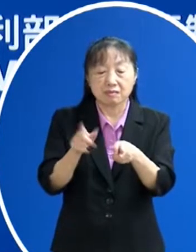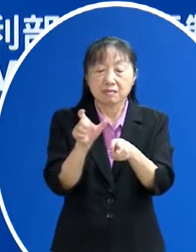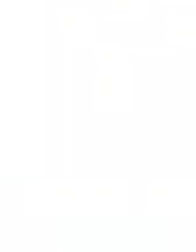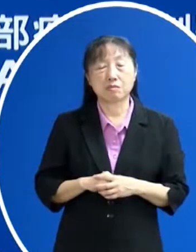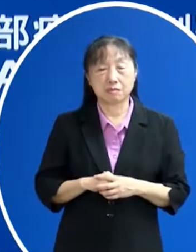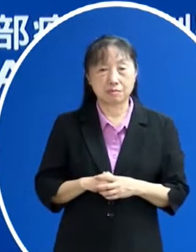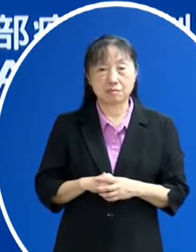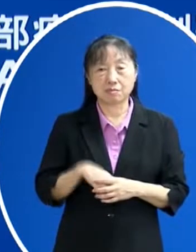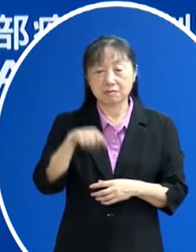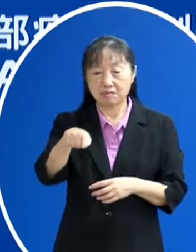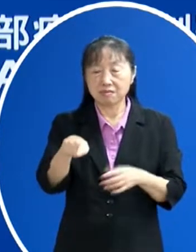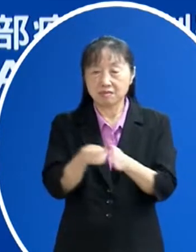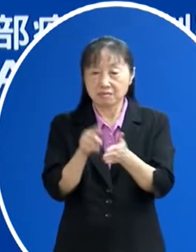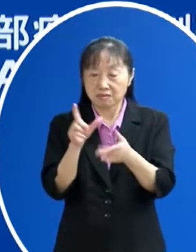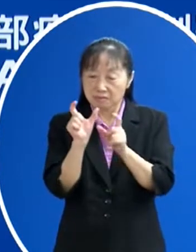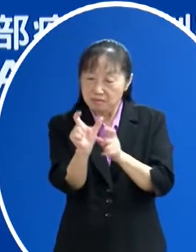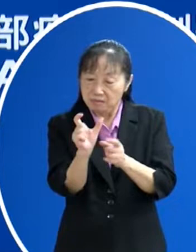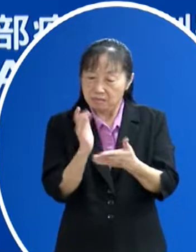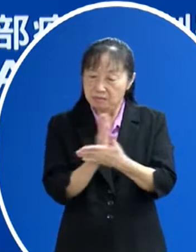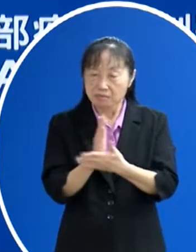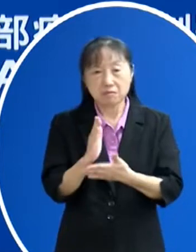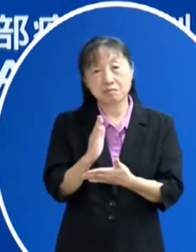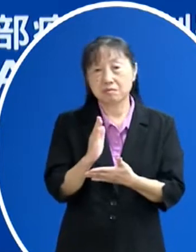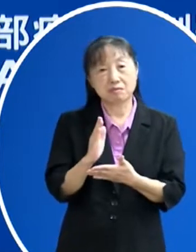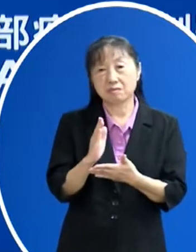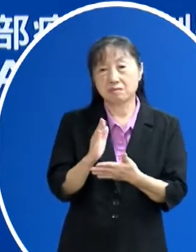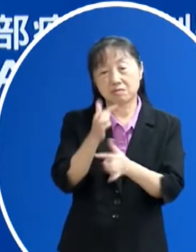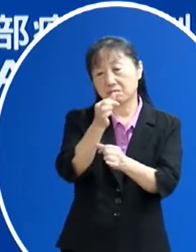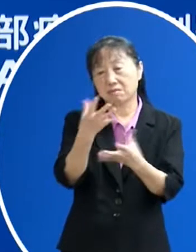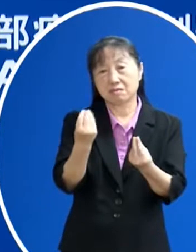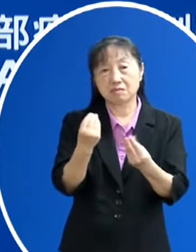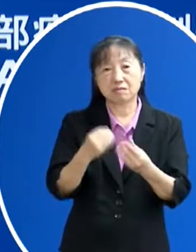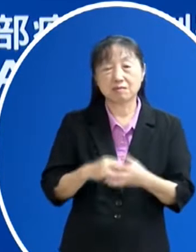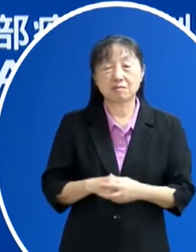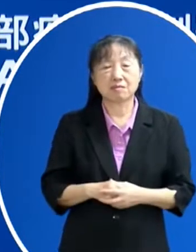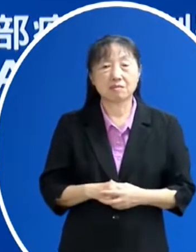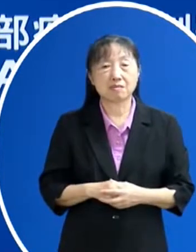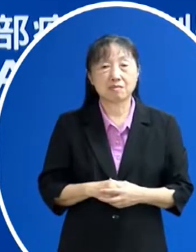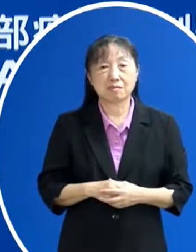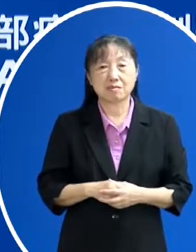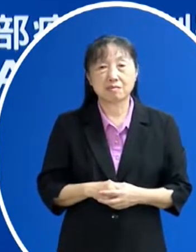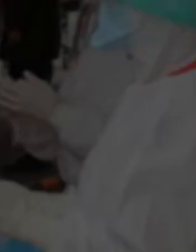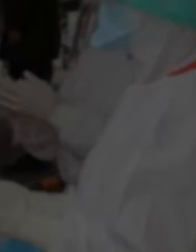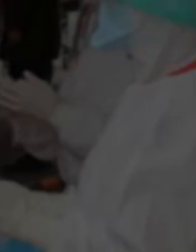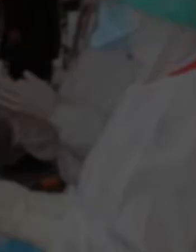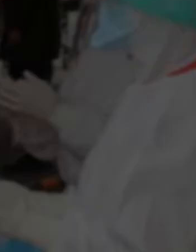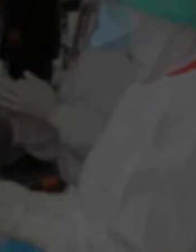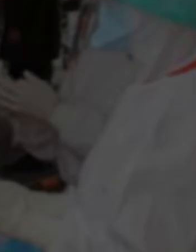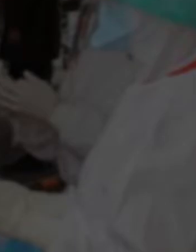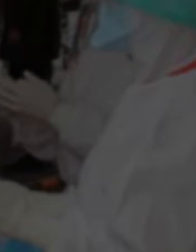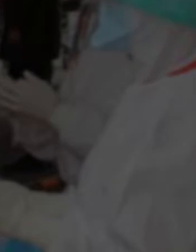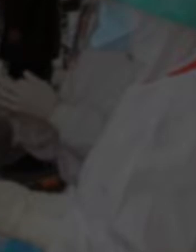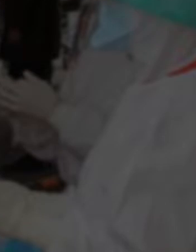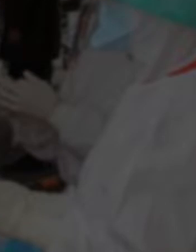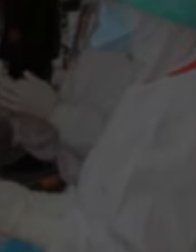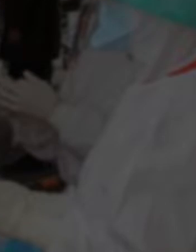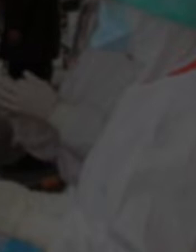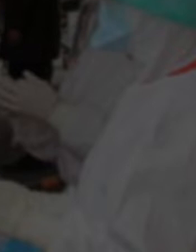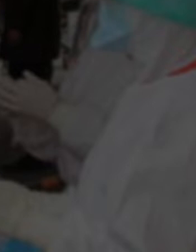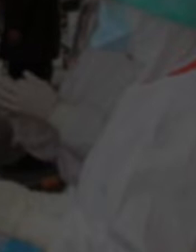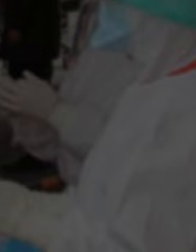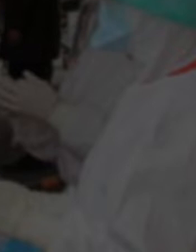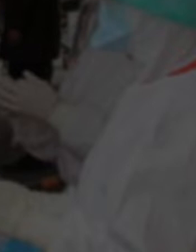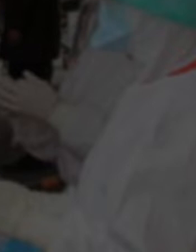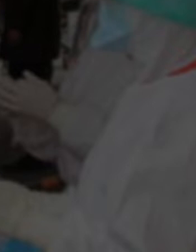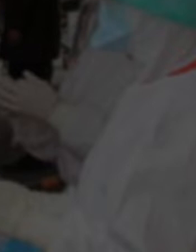期的来做评判，我觉得这样子是比较没有科学上的这个素养。 媒体引述国际公卫统计网站资